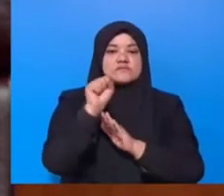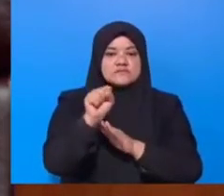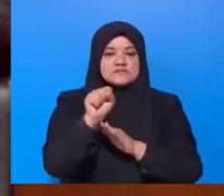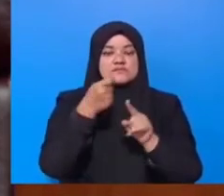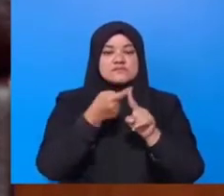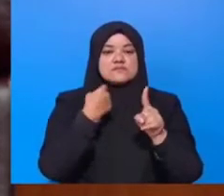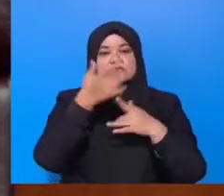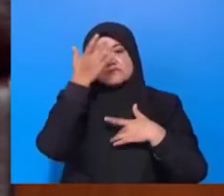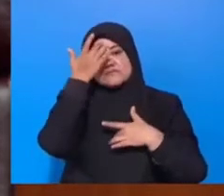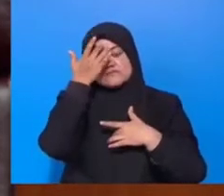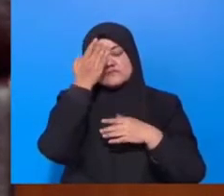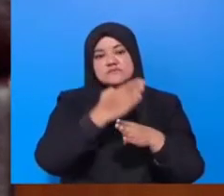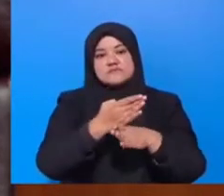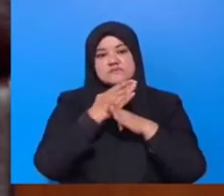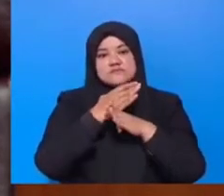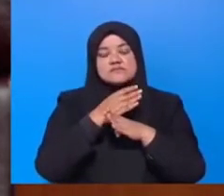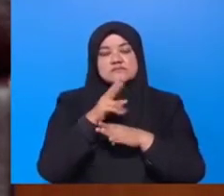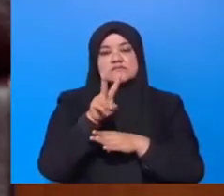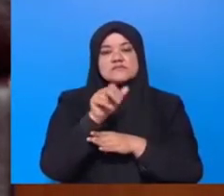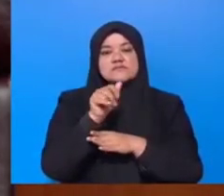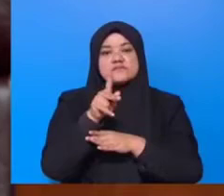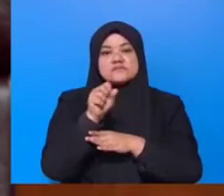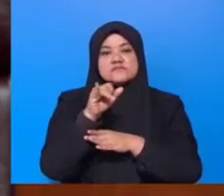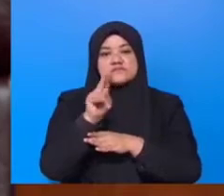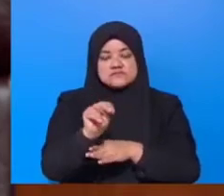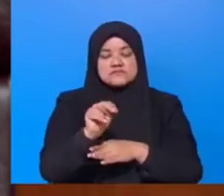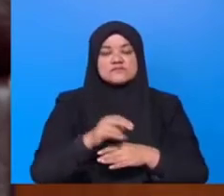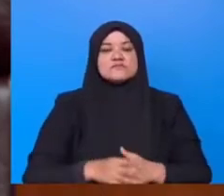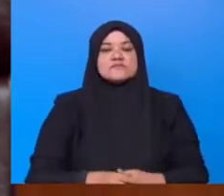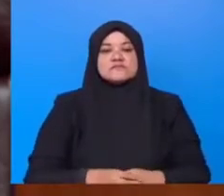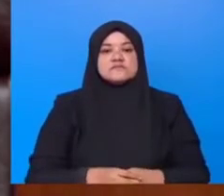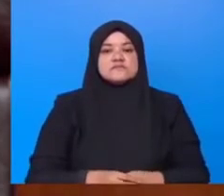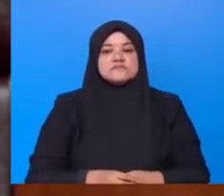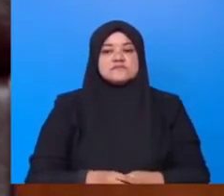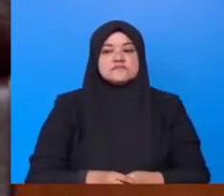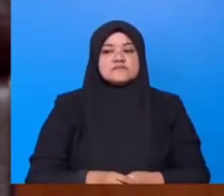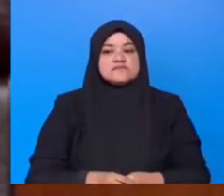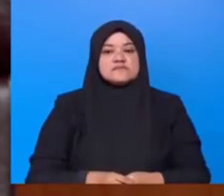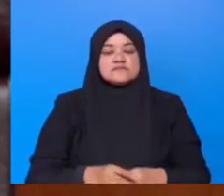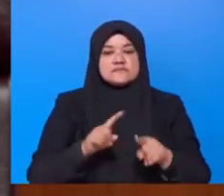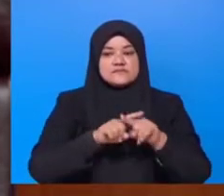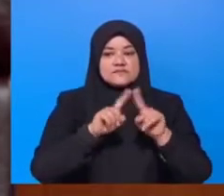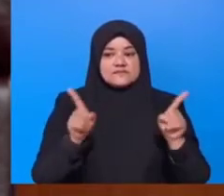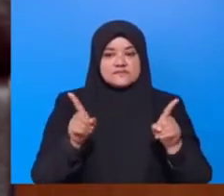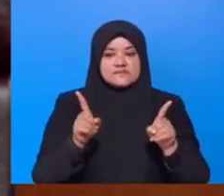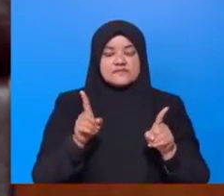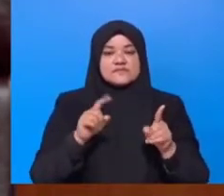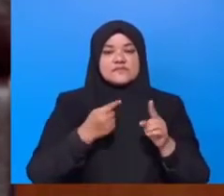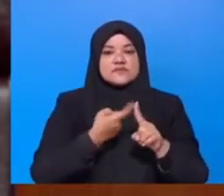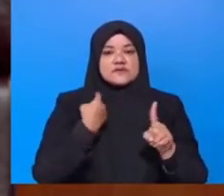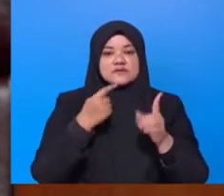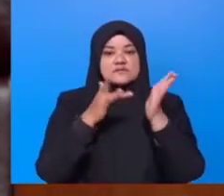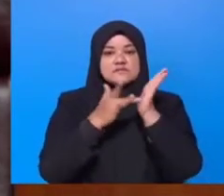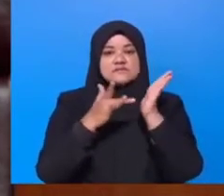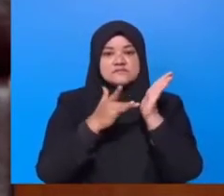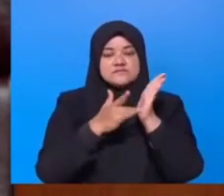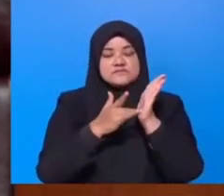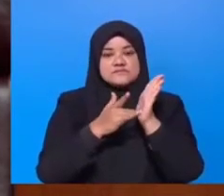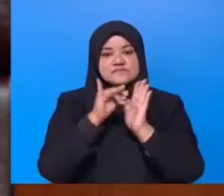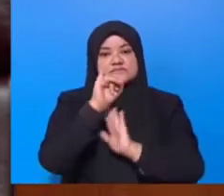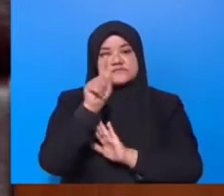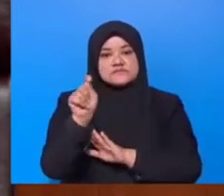akibat penyakit cegahan Baekhyun ataupun bexin preventable Ziz namun sejak teknologi